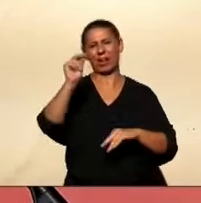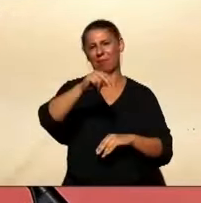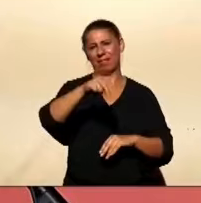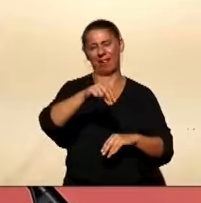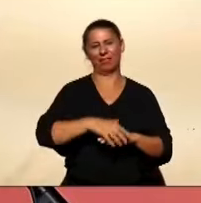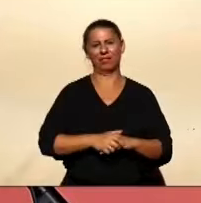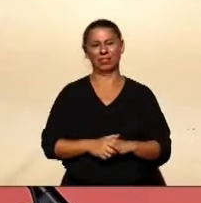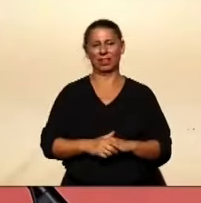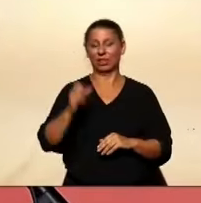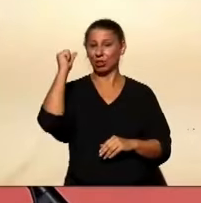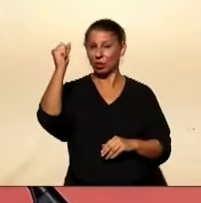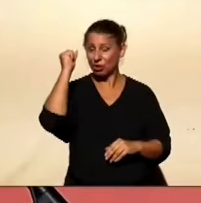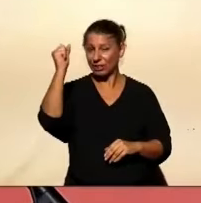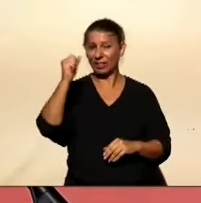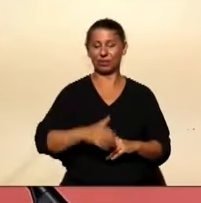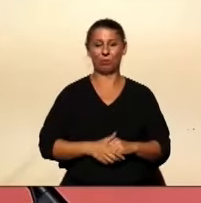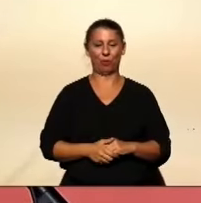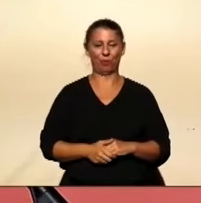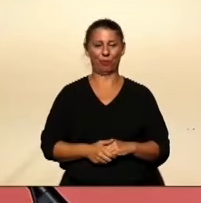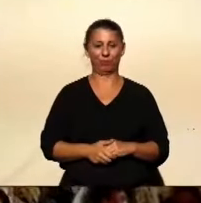εκμετάλλευση τον σοσιαλισμό.